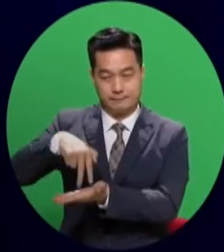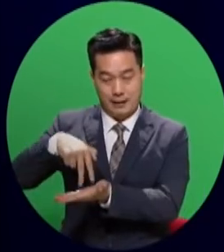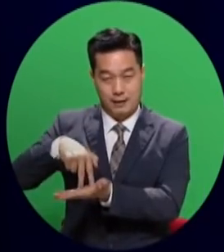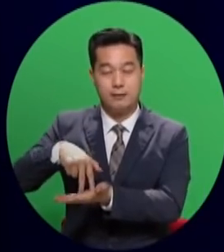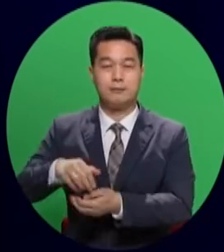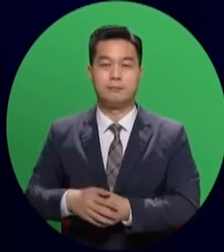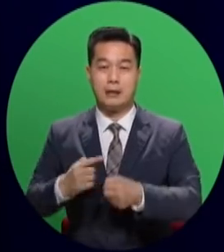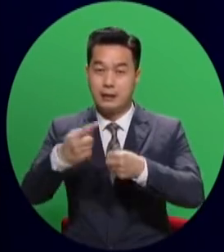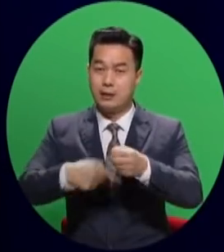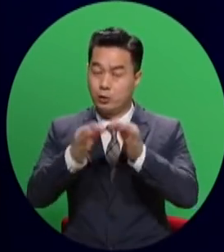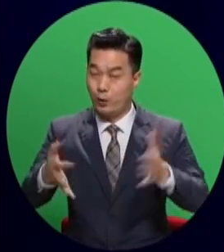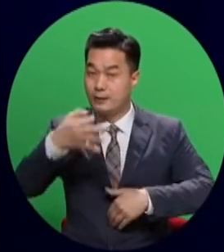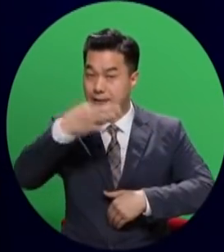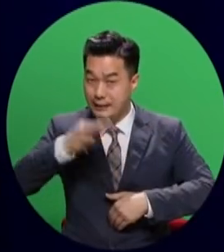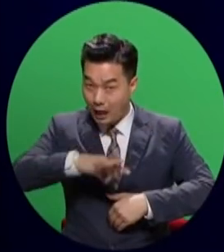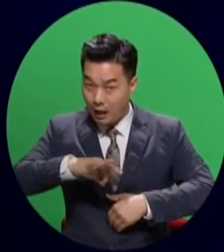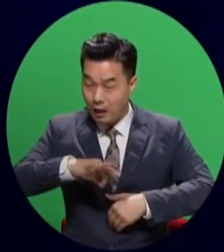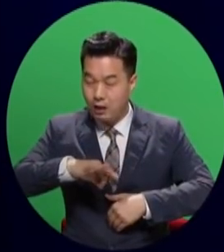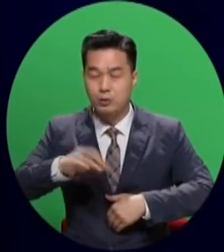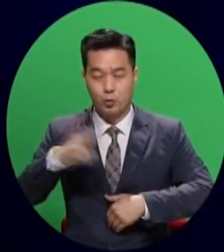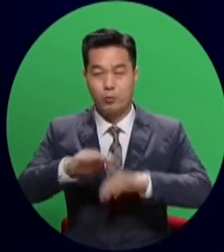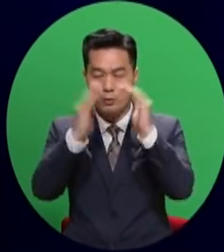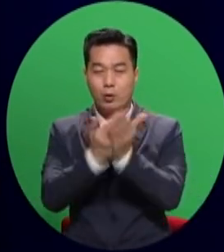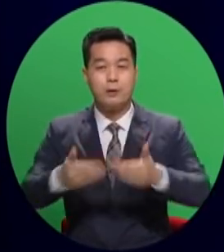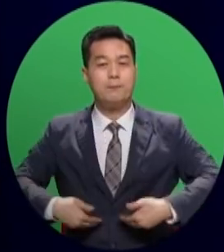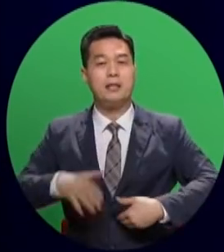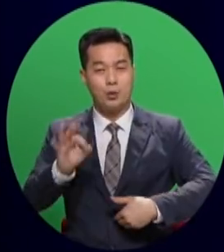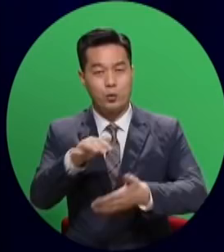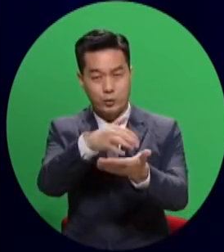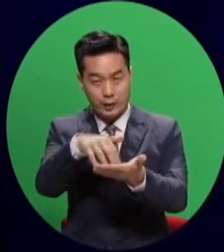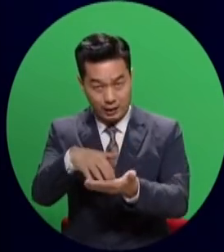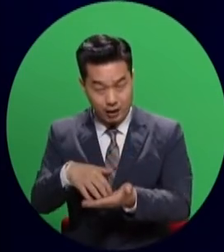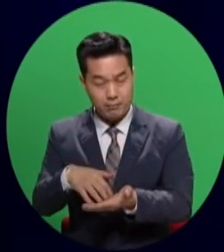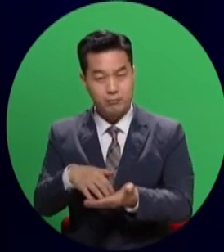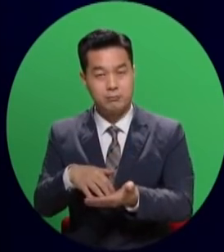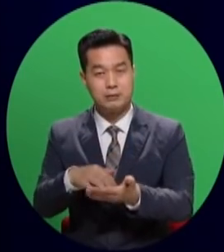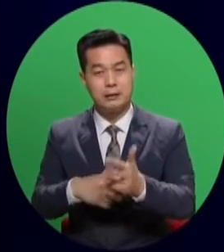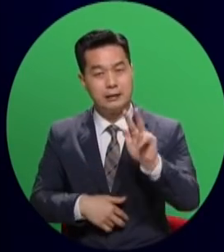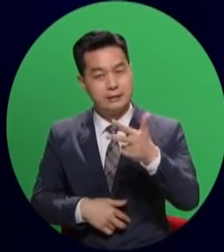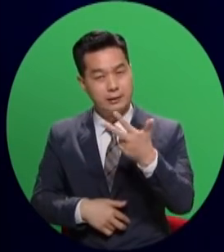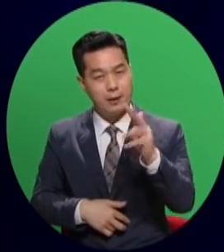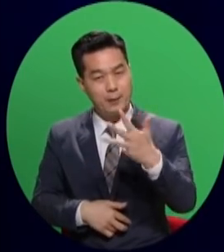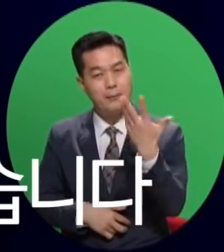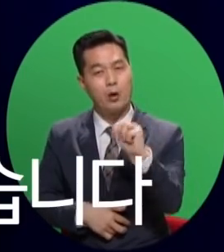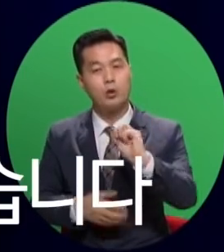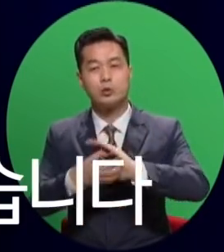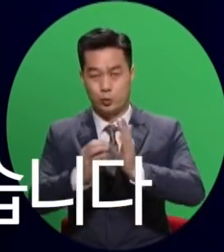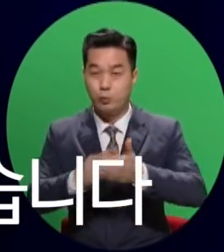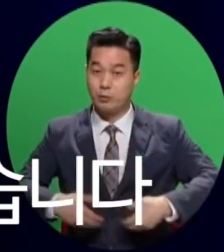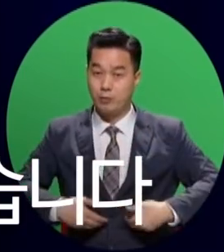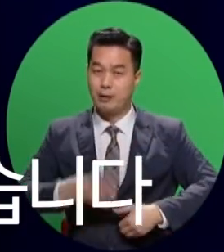하는데 일 년 동안 이자와 아 제반 비용 보증료 를 계산을 하면 1 7 800억 정도가 나옵니다 아니까